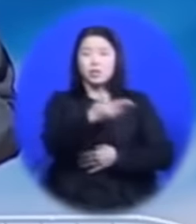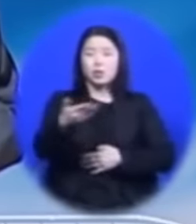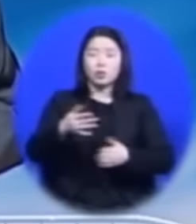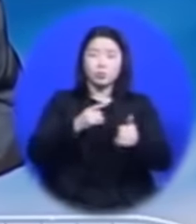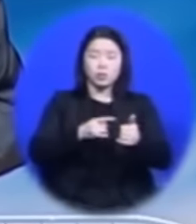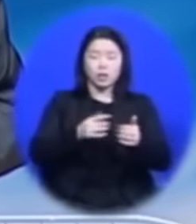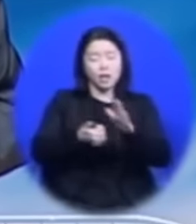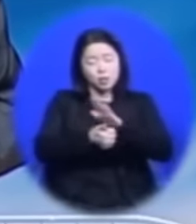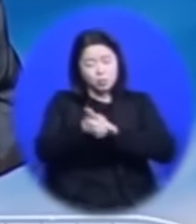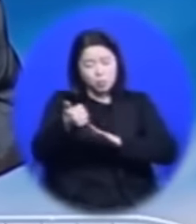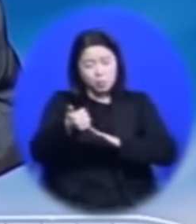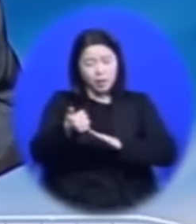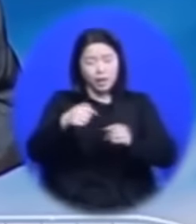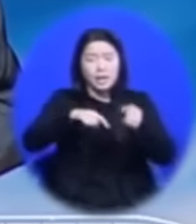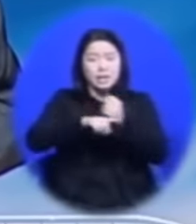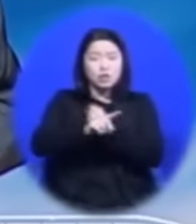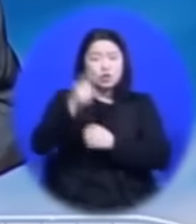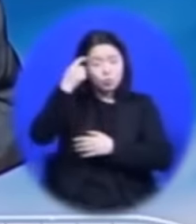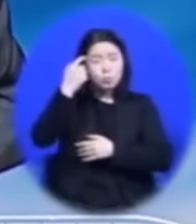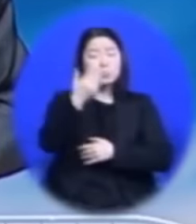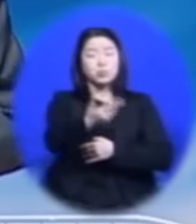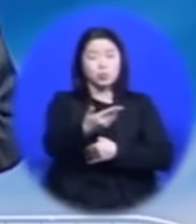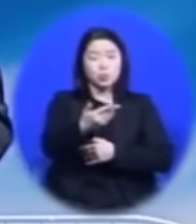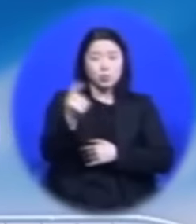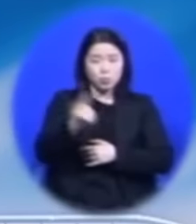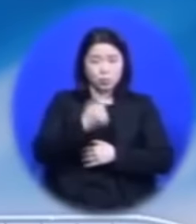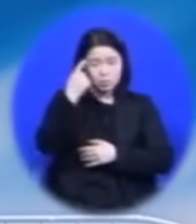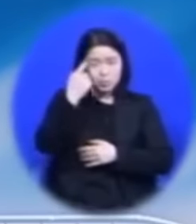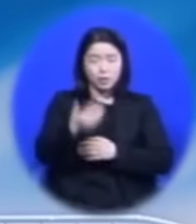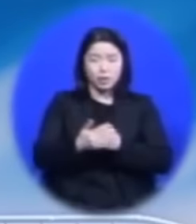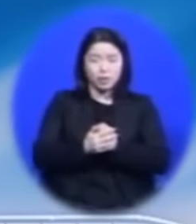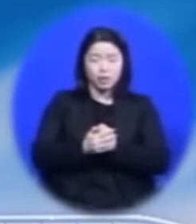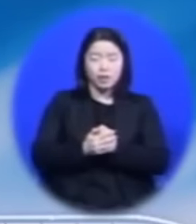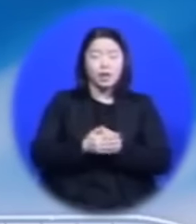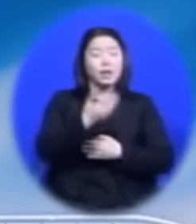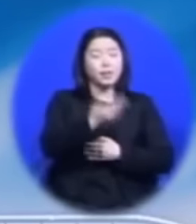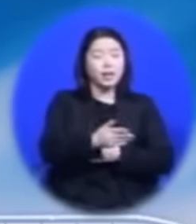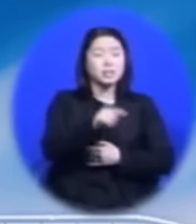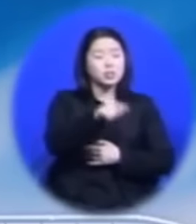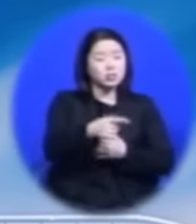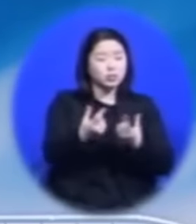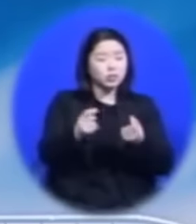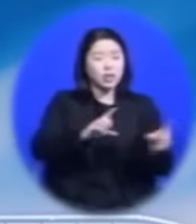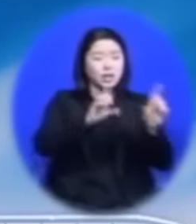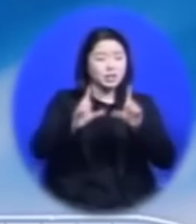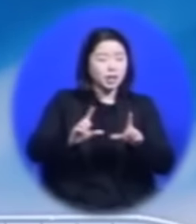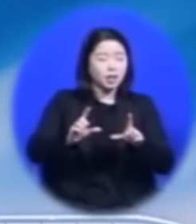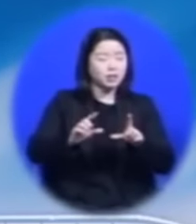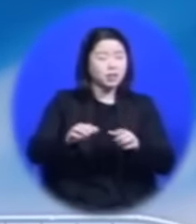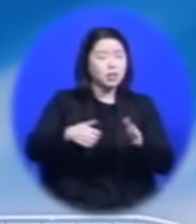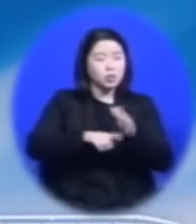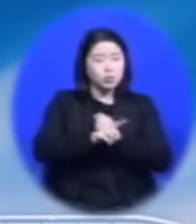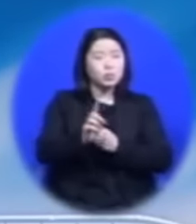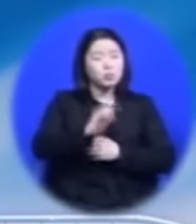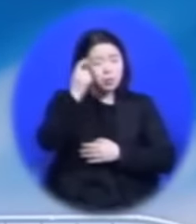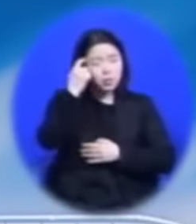소망의 이유를 물어오십니까? 당신은 어떻게 그렇게 사시느냐고 그렇게 질문을